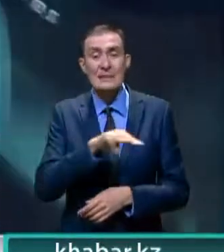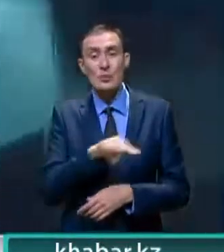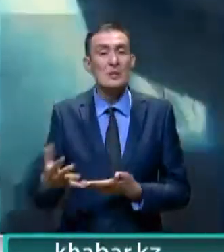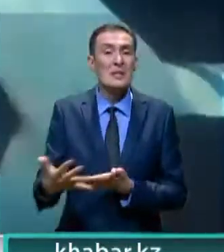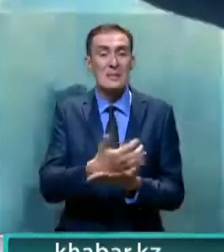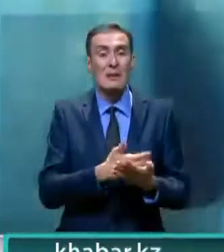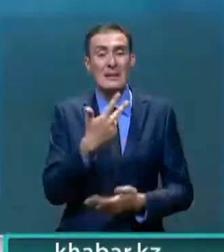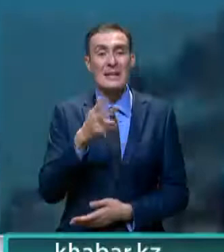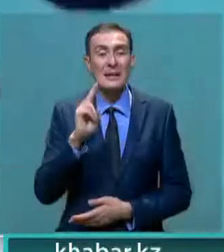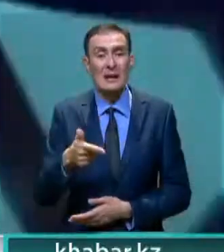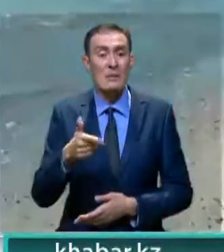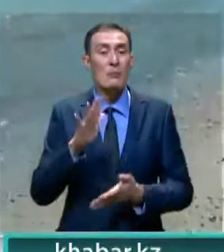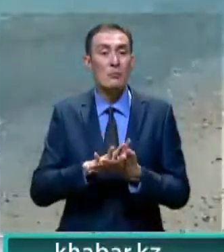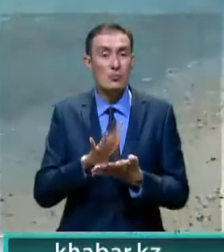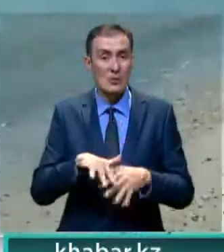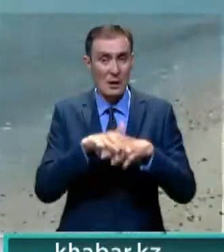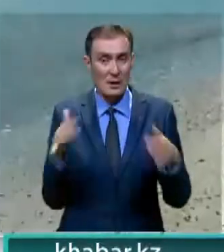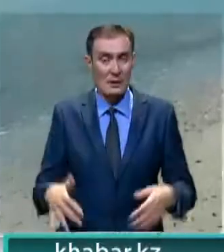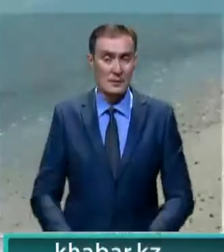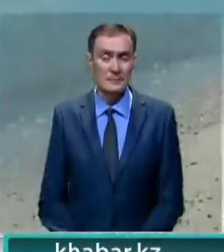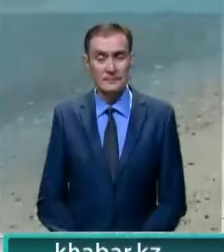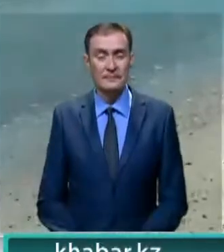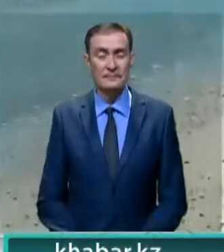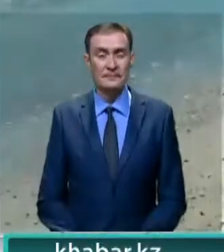собрал 3 килограмма мусора.